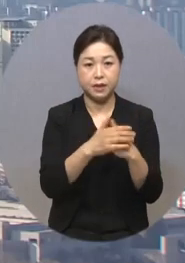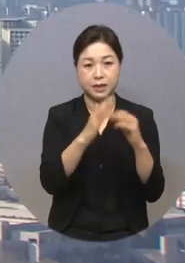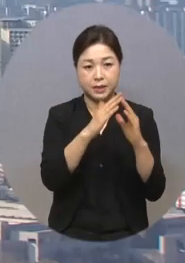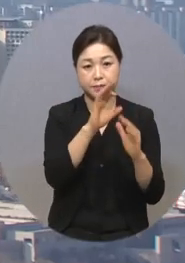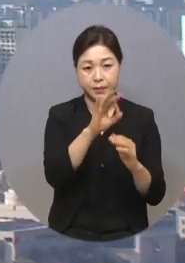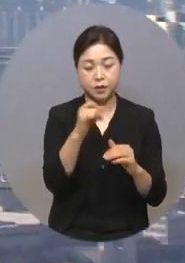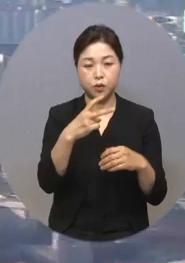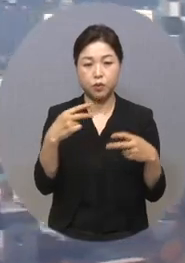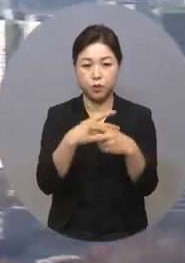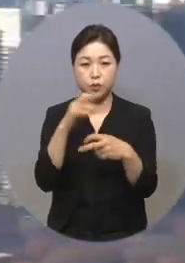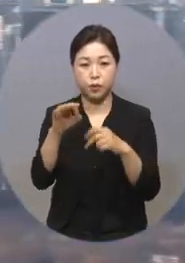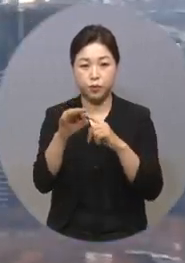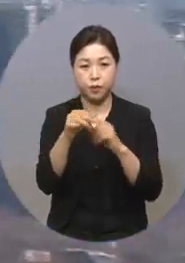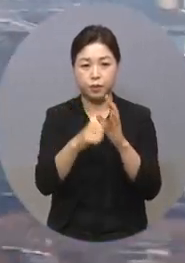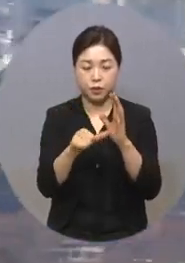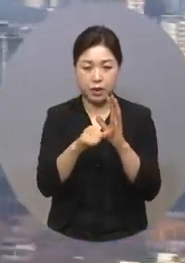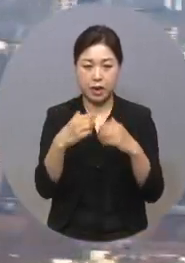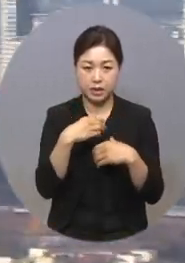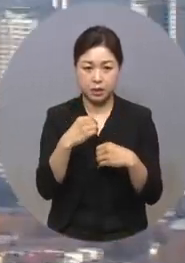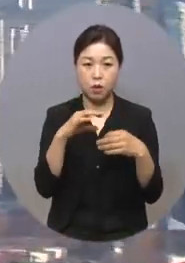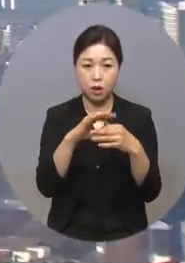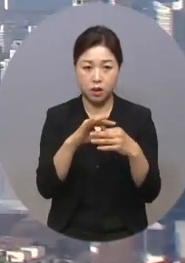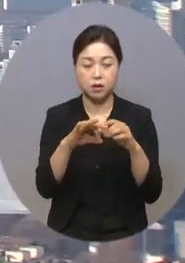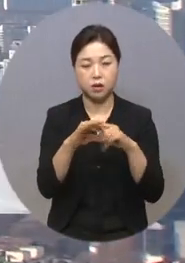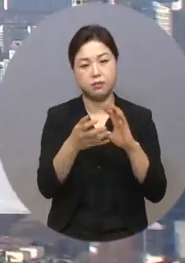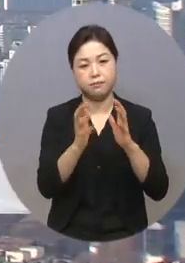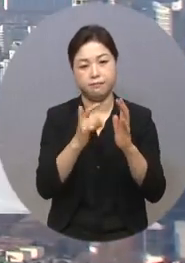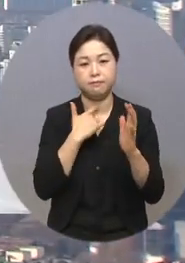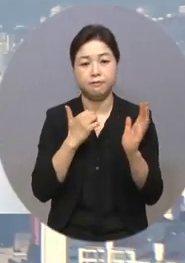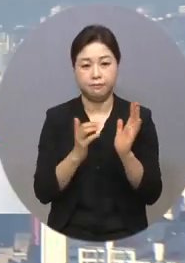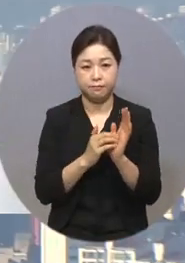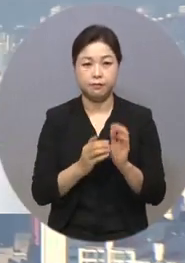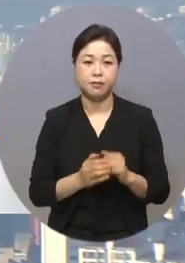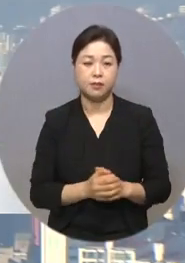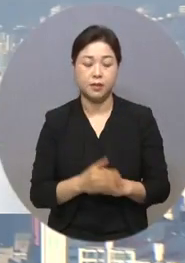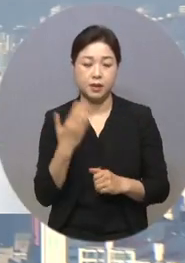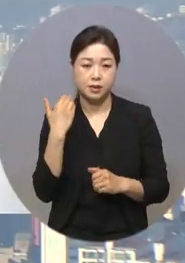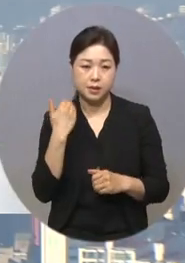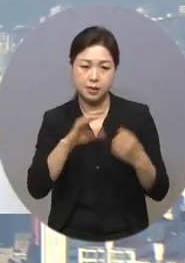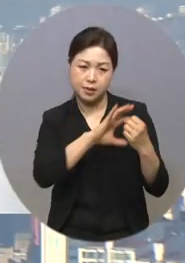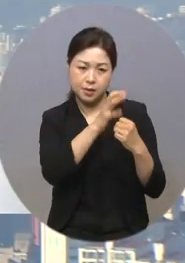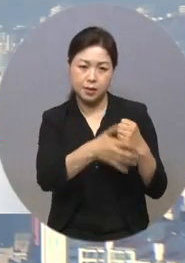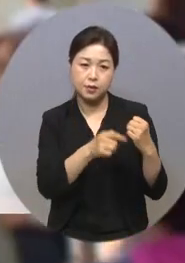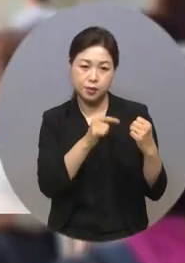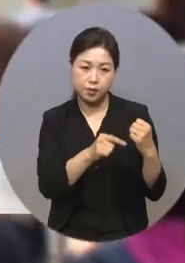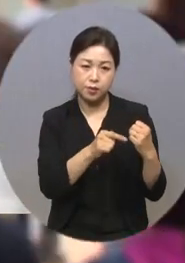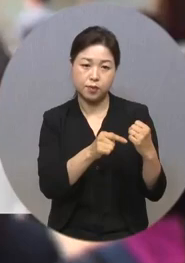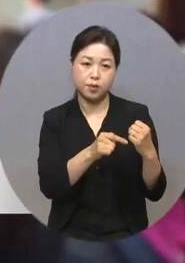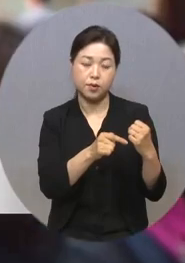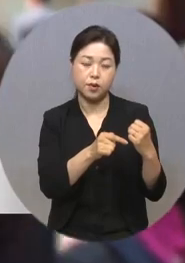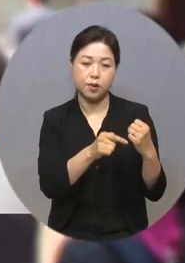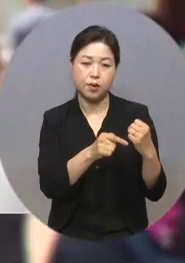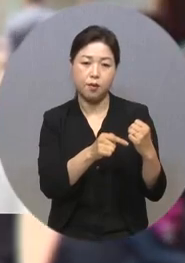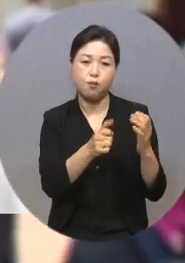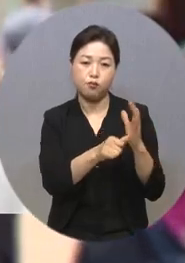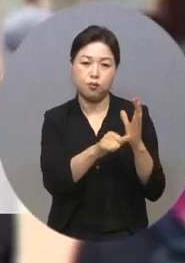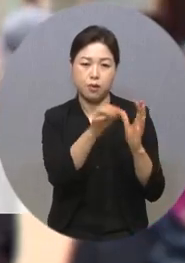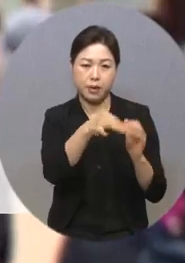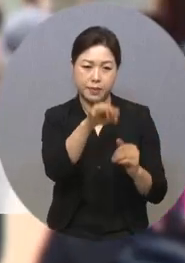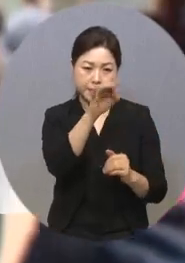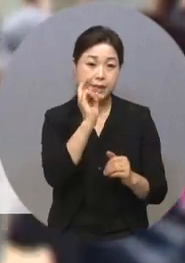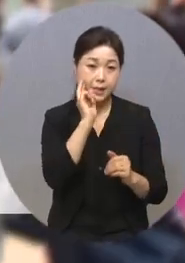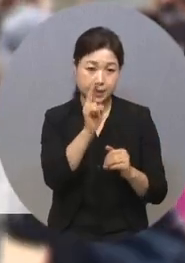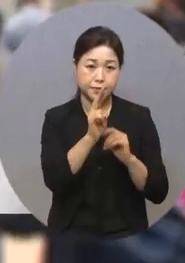물가안정 관련 과제를 논의했습니다 국토부는 최근 전세계적으로 인플레이션이 확대되고 있는 가운데 국내